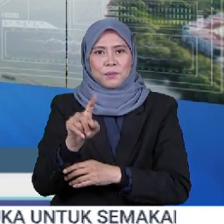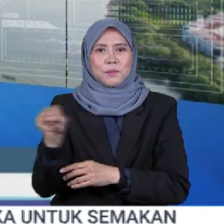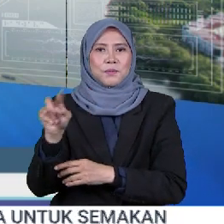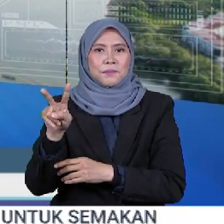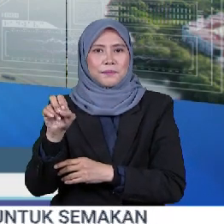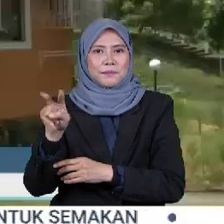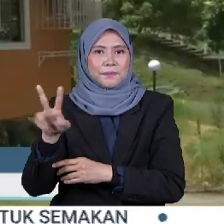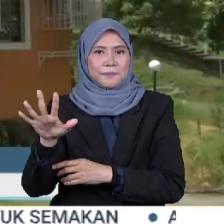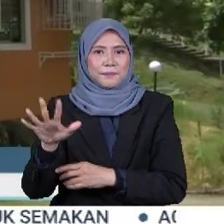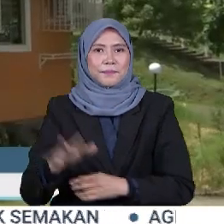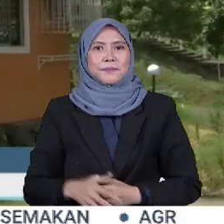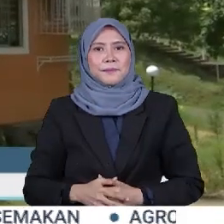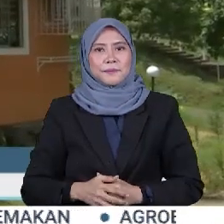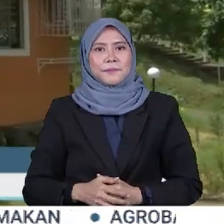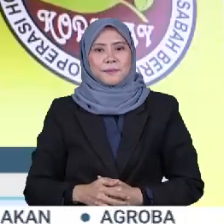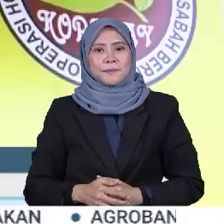2021-2025.